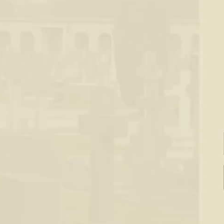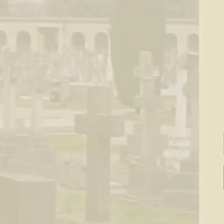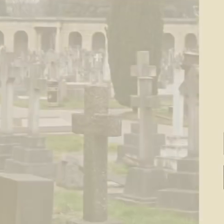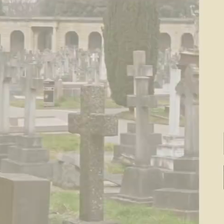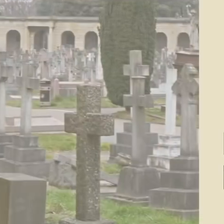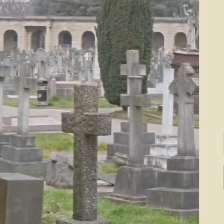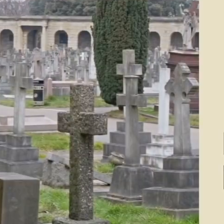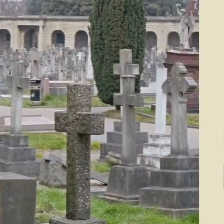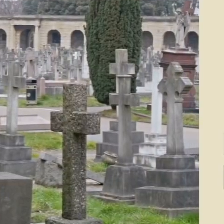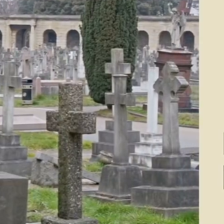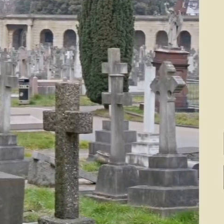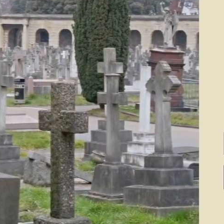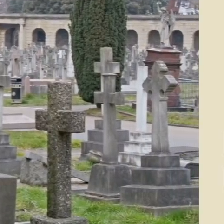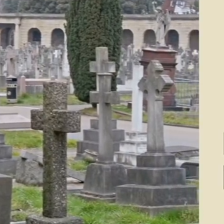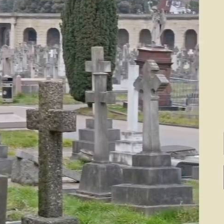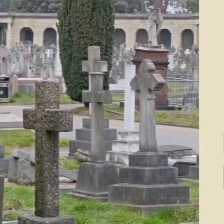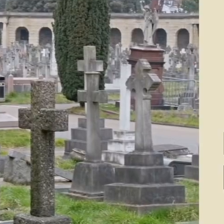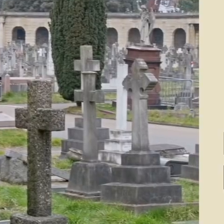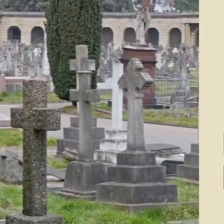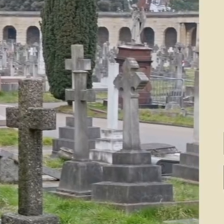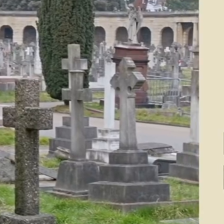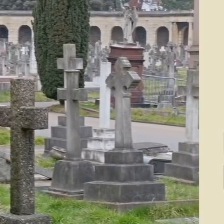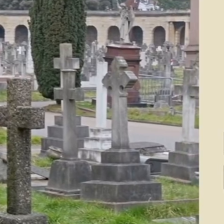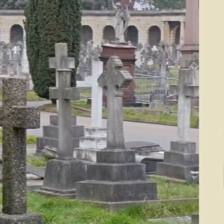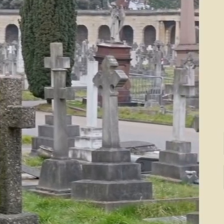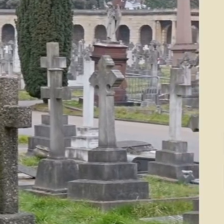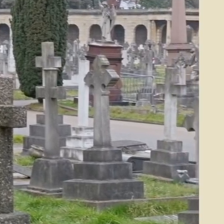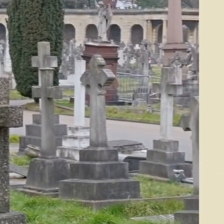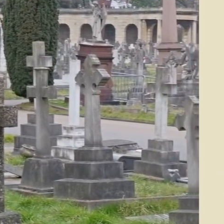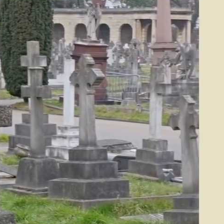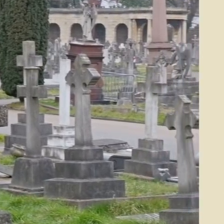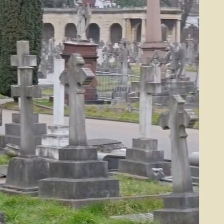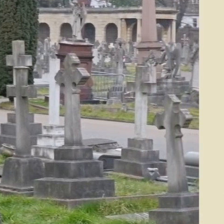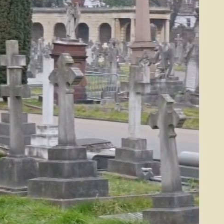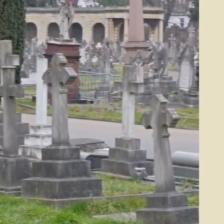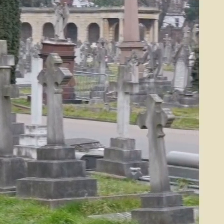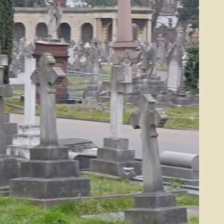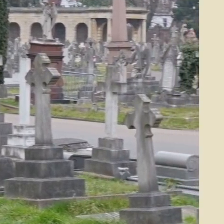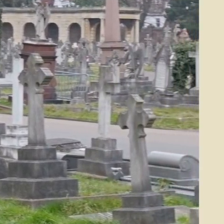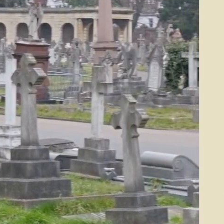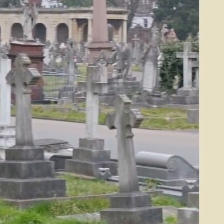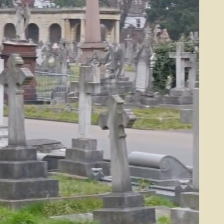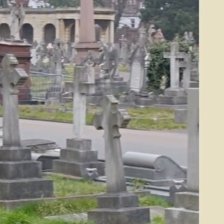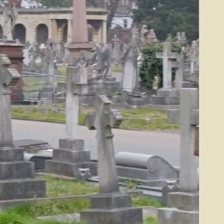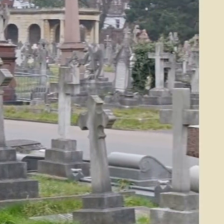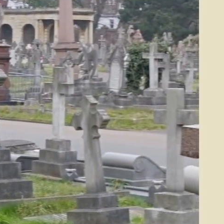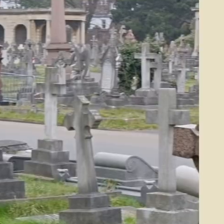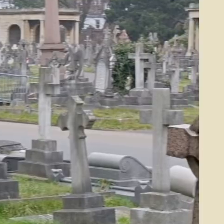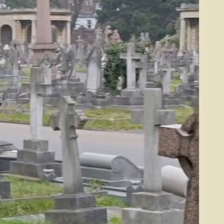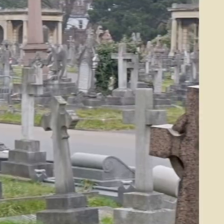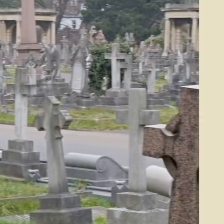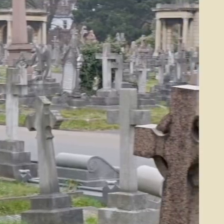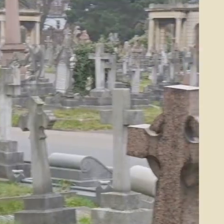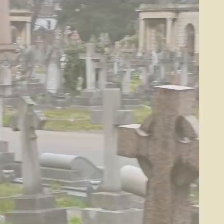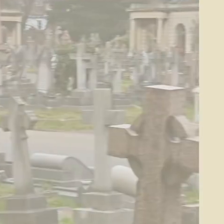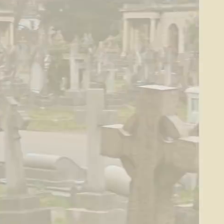ditayangkan live melalui kanal YouTube GKI Peterongan. Pelayan firman oleh Pendeta Rinta Kurniawati Gunawan.